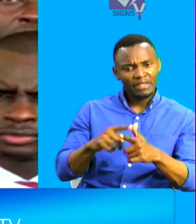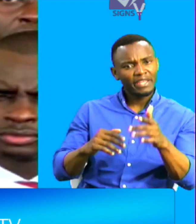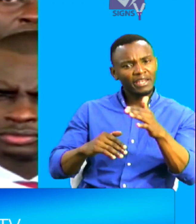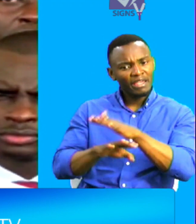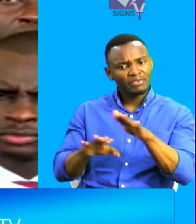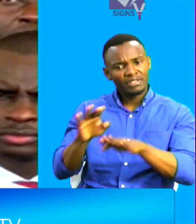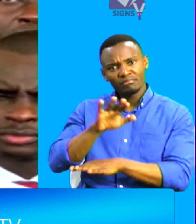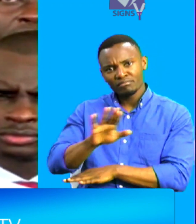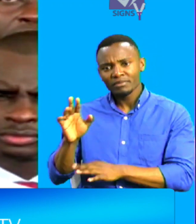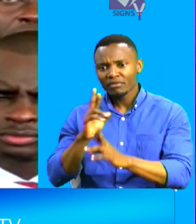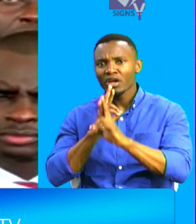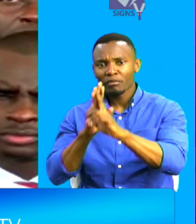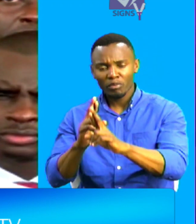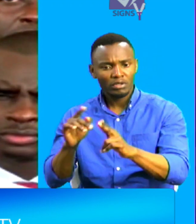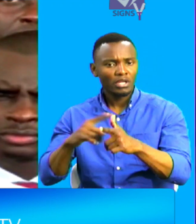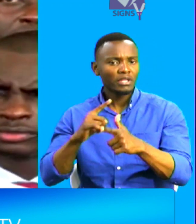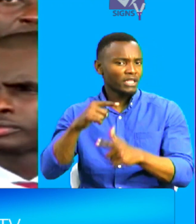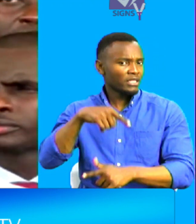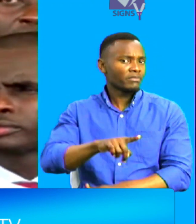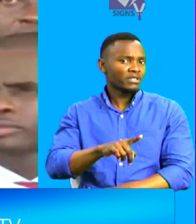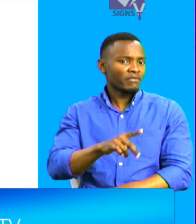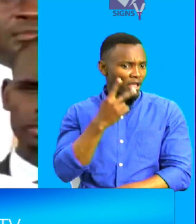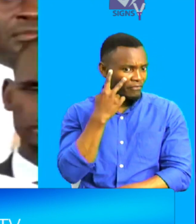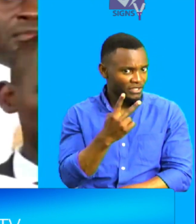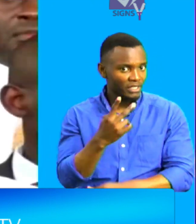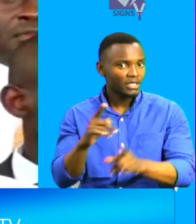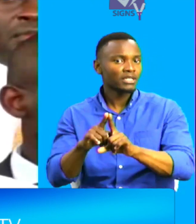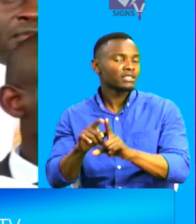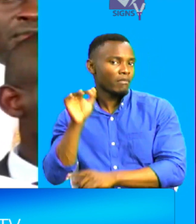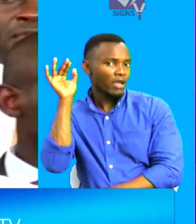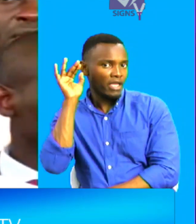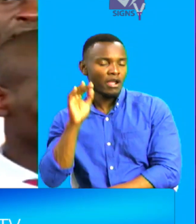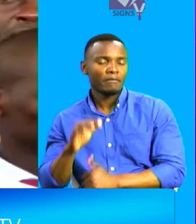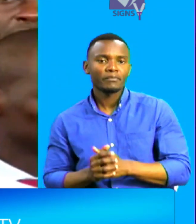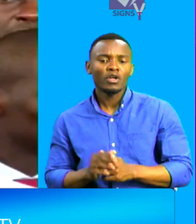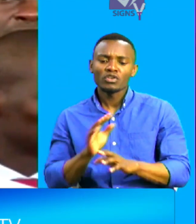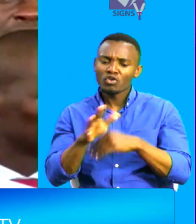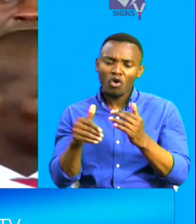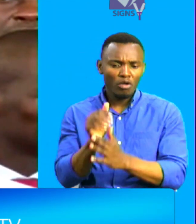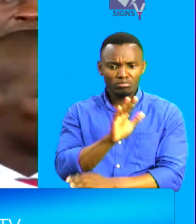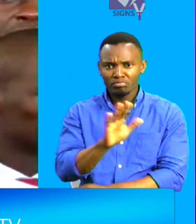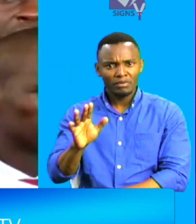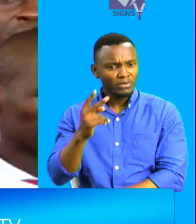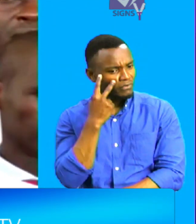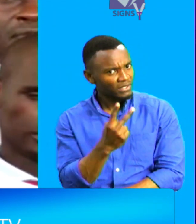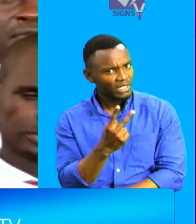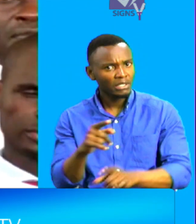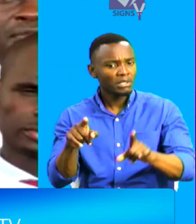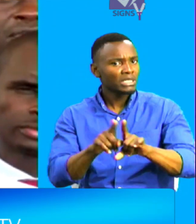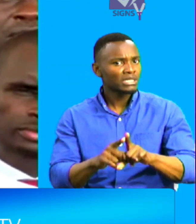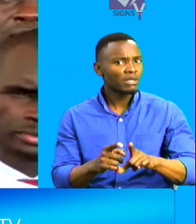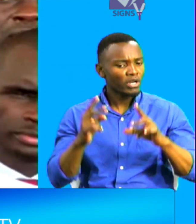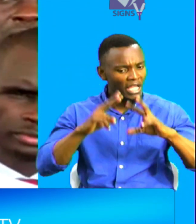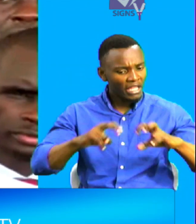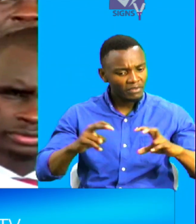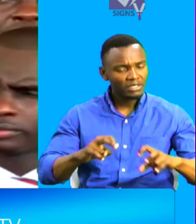ambao wamesikia kwa kuambiwa, na pia yale ambao pia wameona. Kwa hivyo yote ambayo wameangalia na wamechunguza